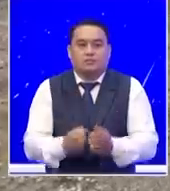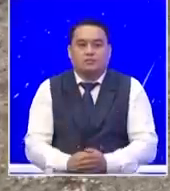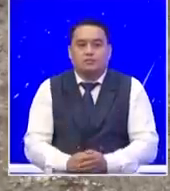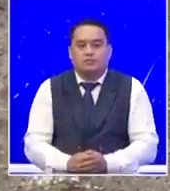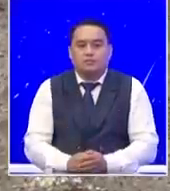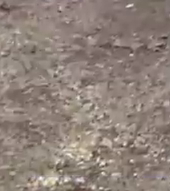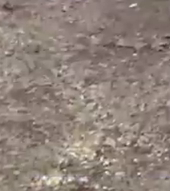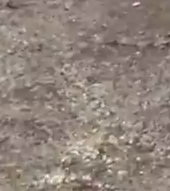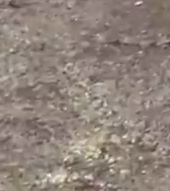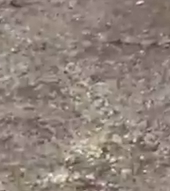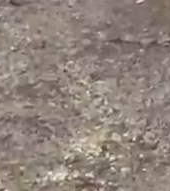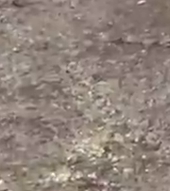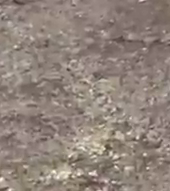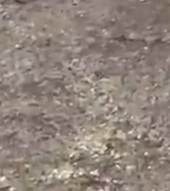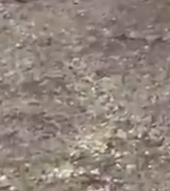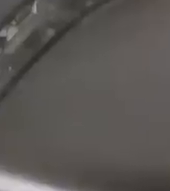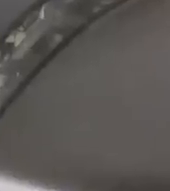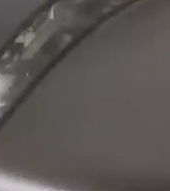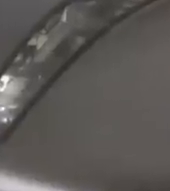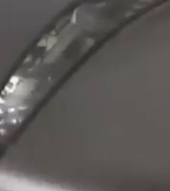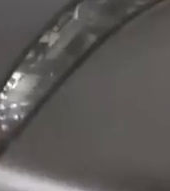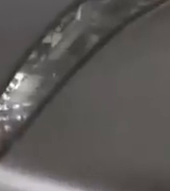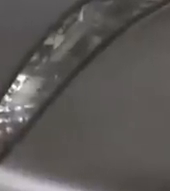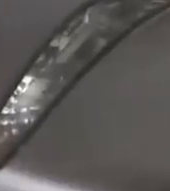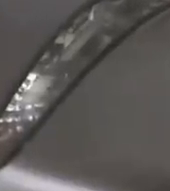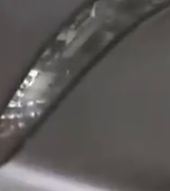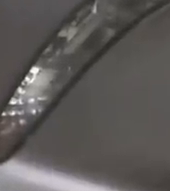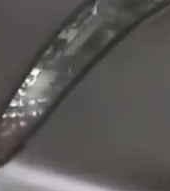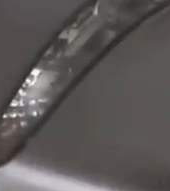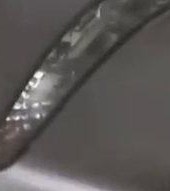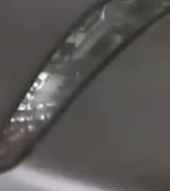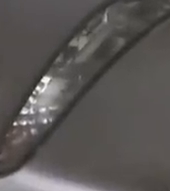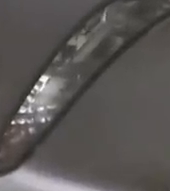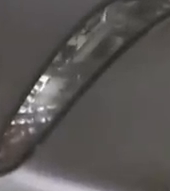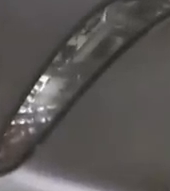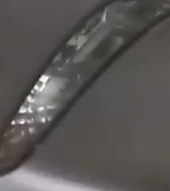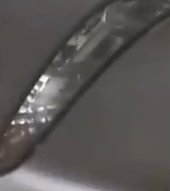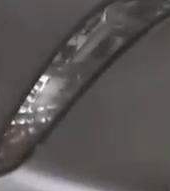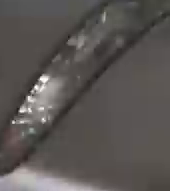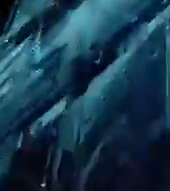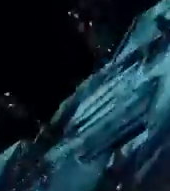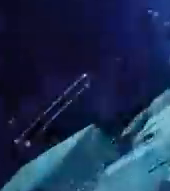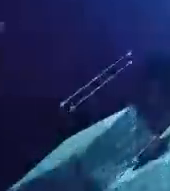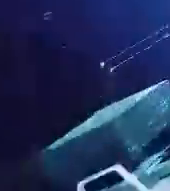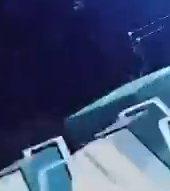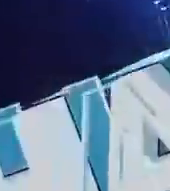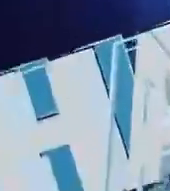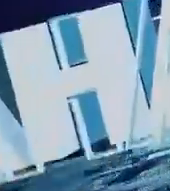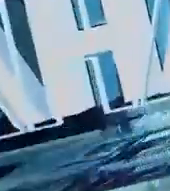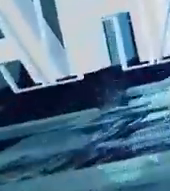Меруерт Қыдырбайқызы, Мадина Берікқызы, облыстық полиция департаменті баспасөз қызметінің көмегімен.